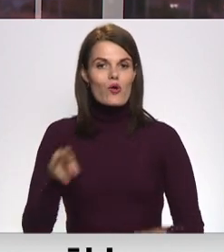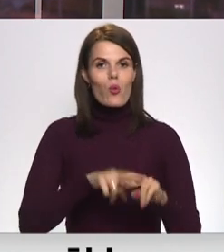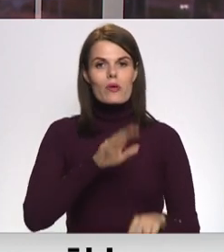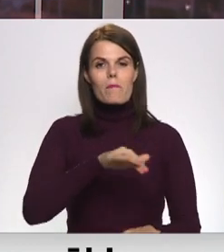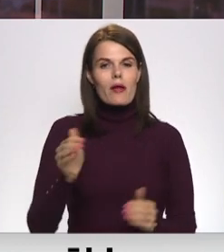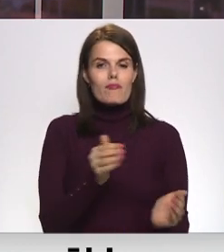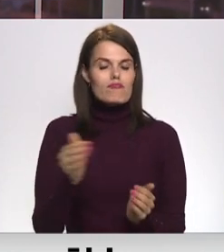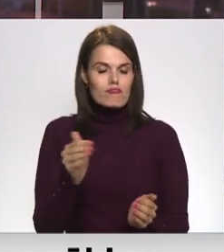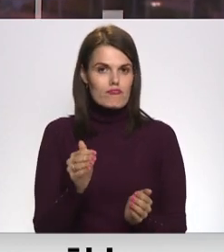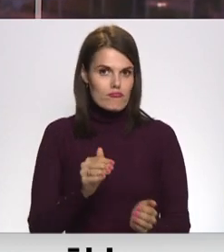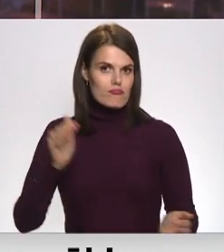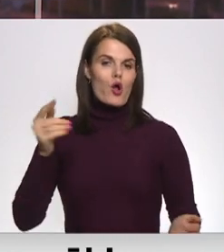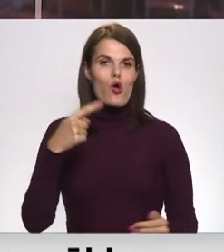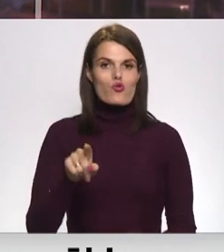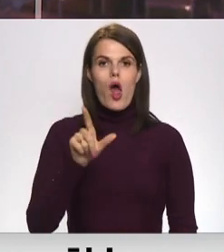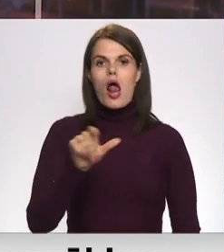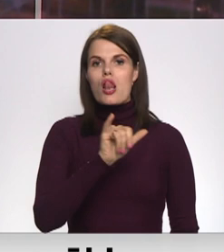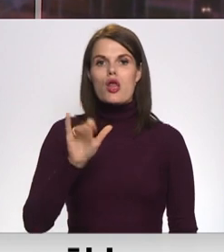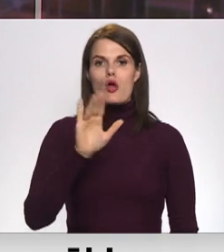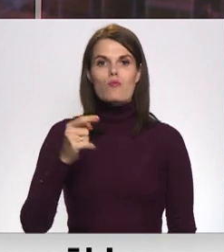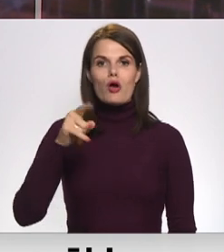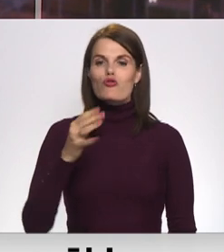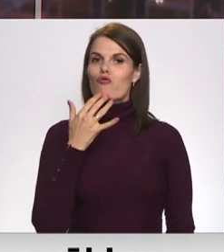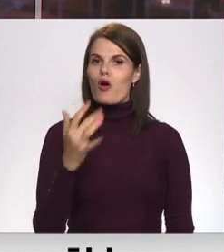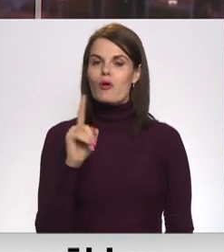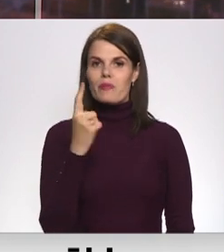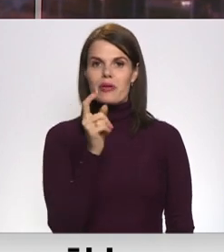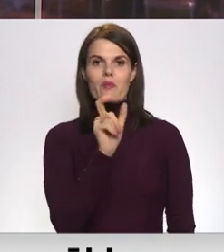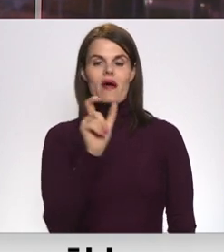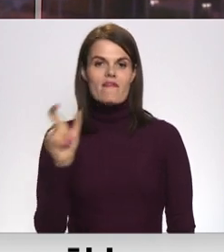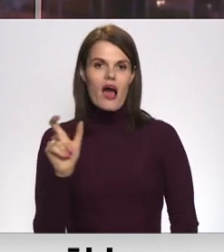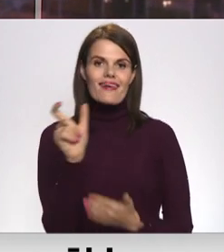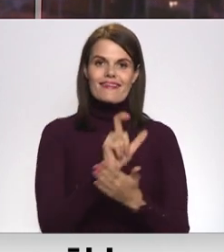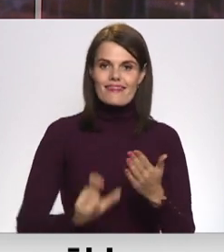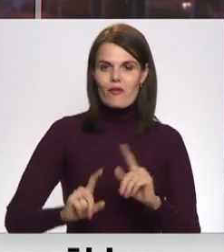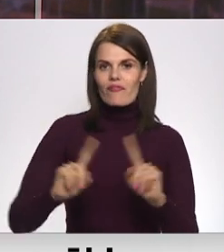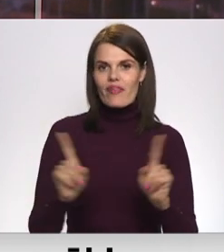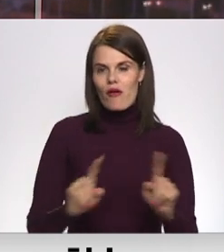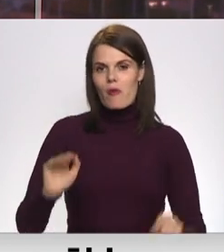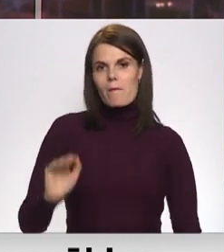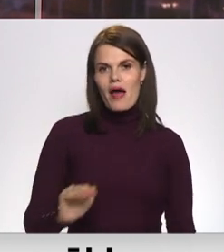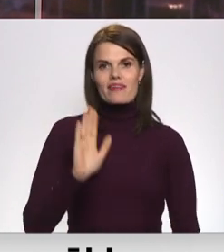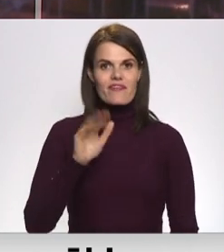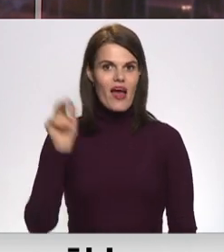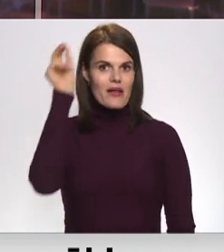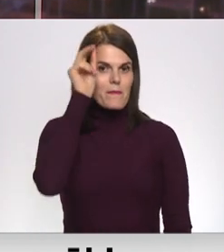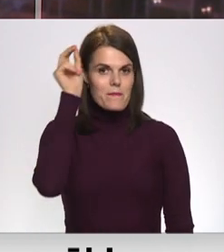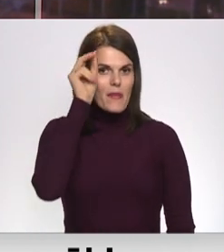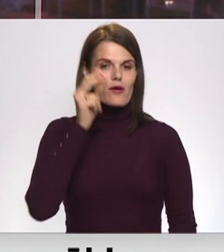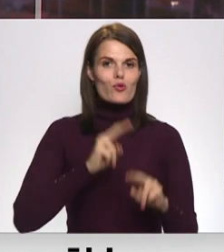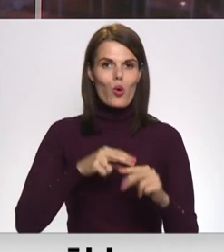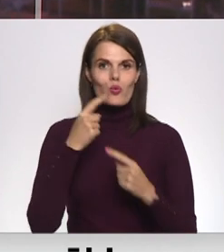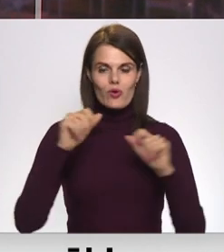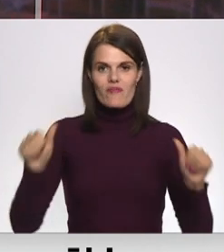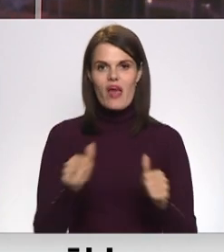zīdaiņa vecuma, jo lībiešu valodas pirmos vārdus, skaitām pantiņus un teikumus mazie var mācīties un izrunāt vienlaikus